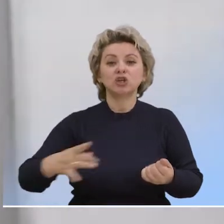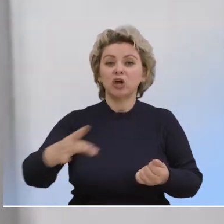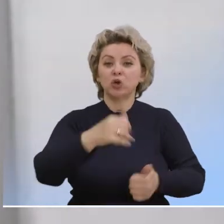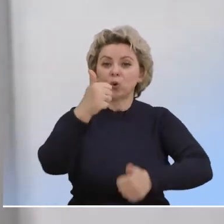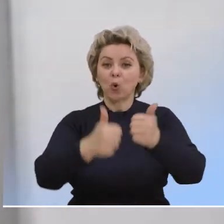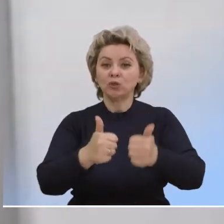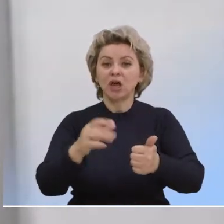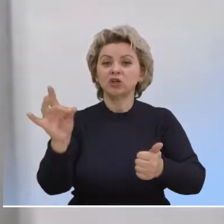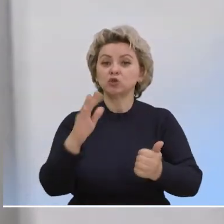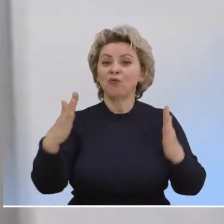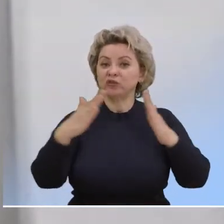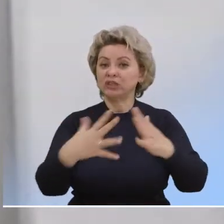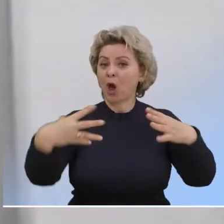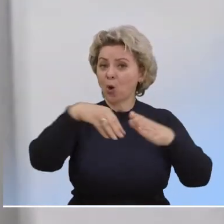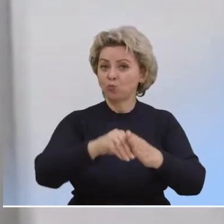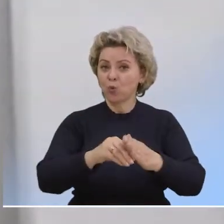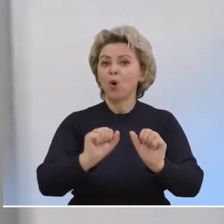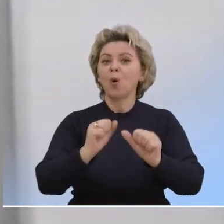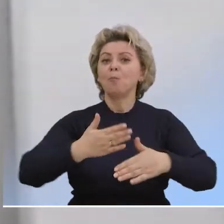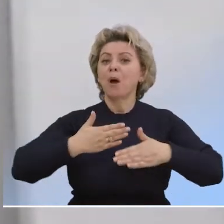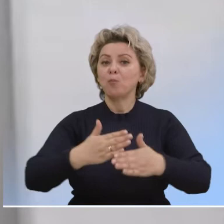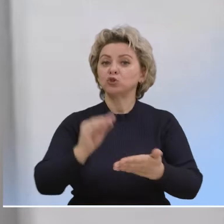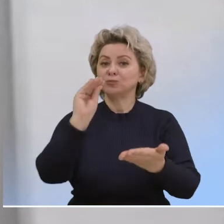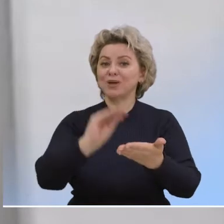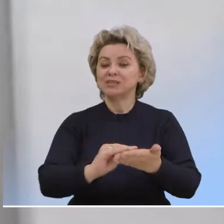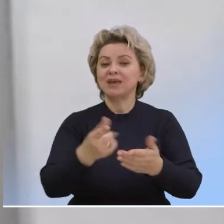региональный конкурс «Ростов-на-Дому» поможет поставить для